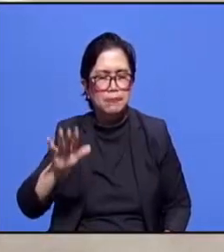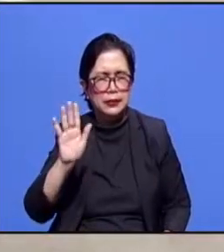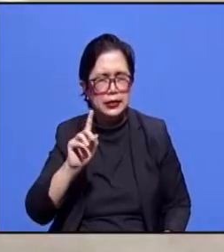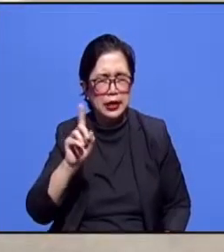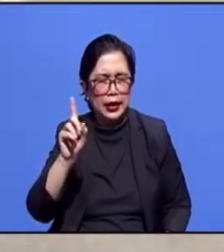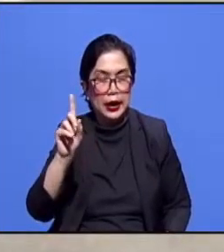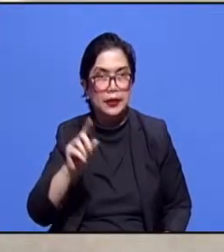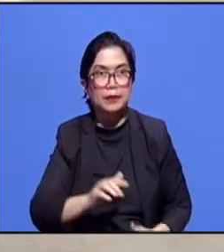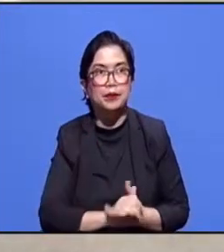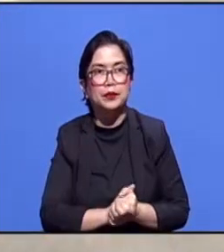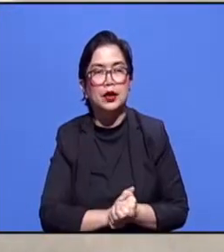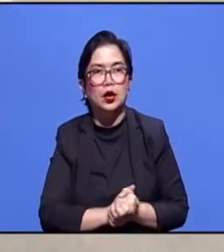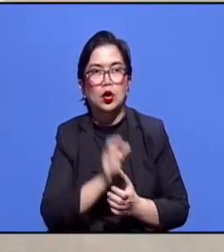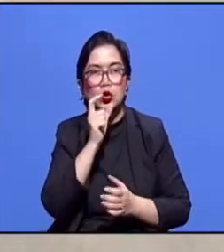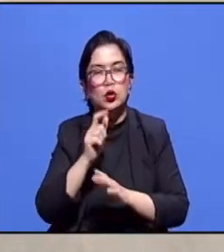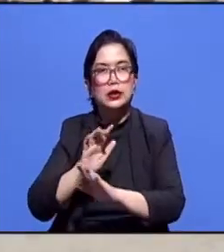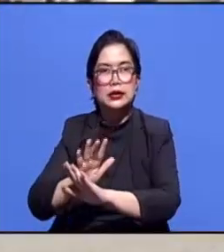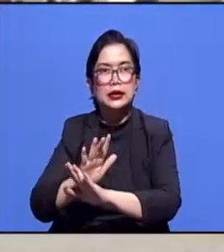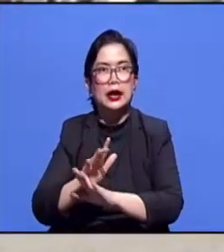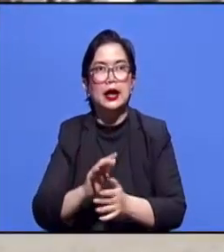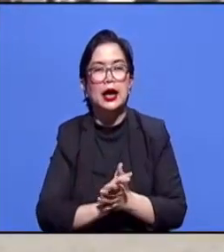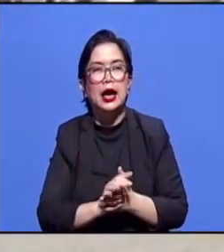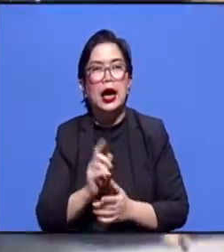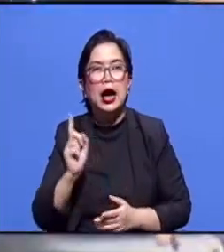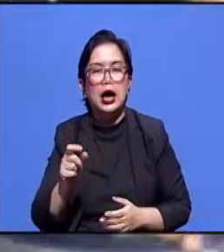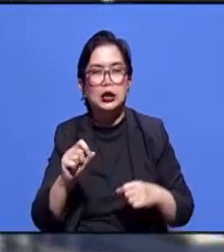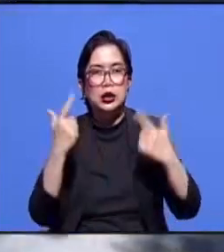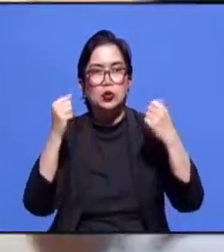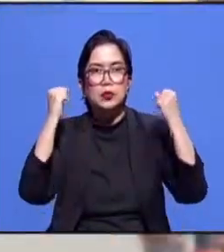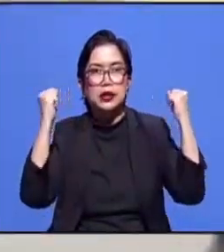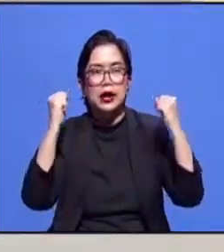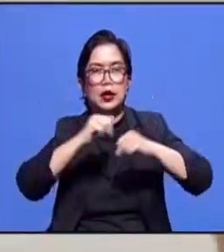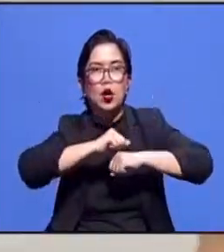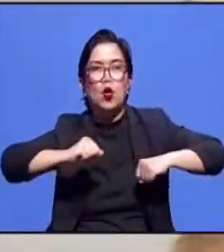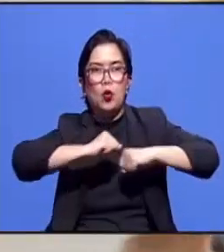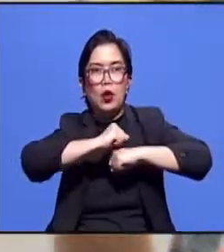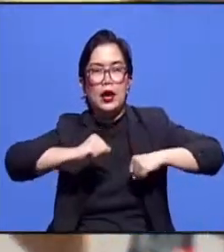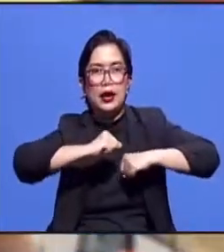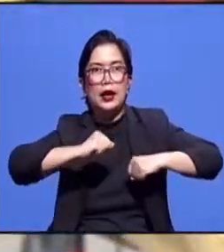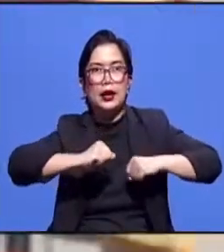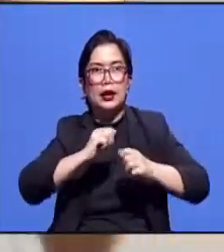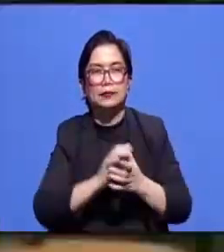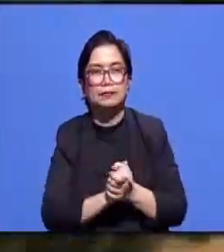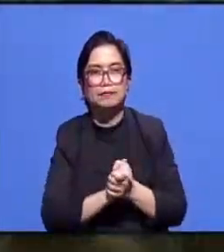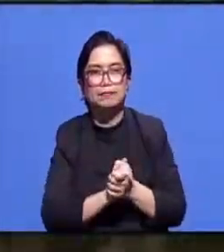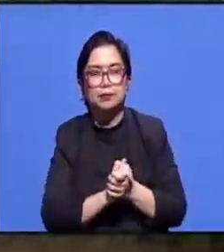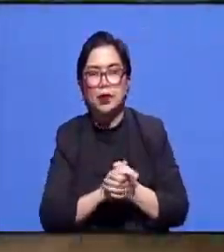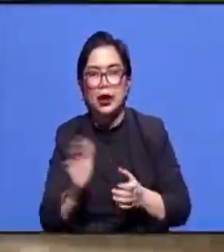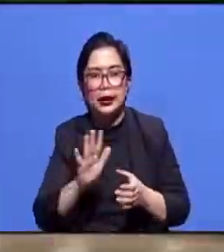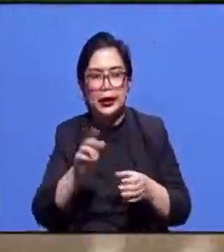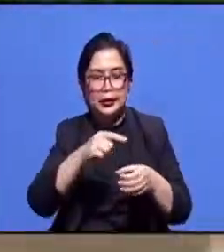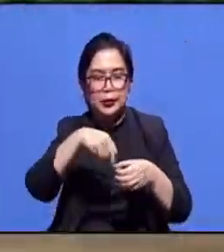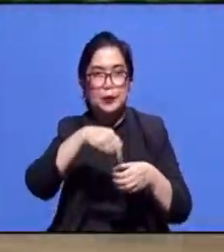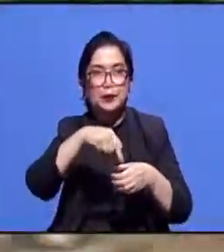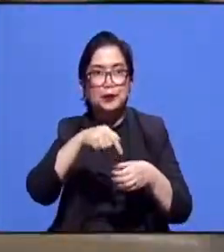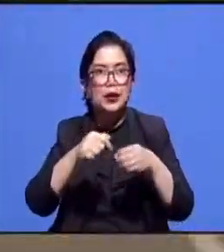Cara paling efektif melakukan pencegahan dengan menjaga pola hidup sehat, berolahraga teratur dan terukur, tidak mengkonsumsi kafein berlebihan,